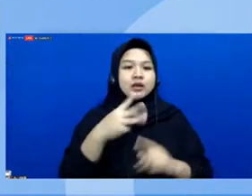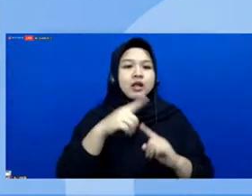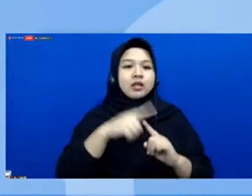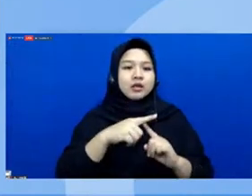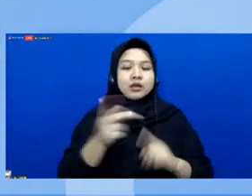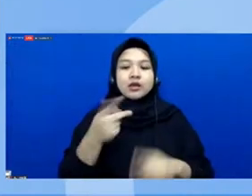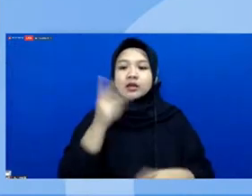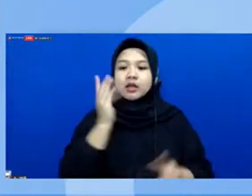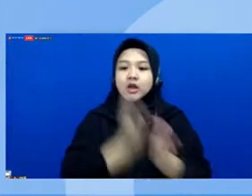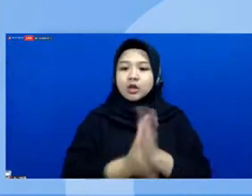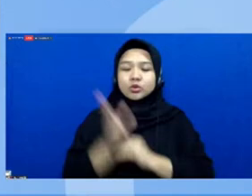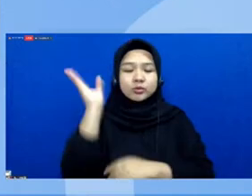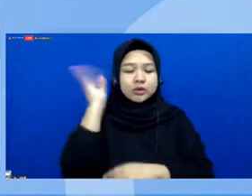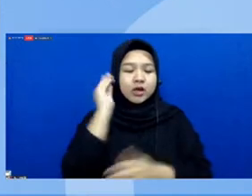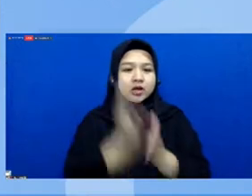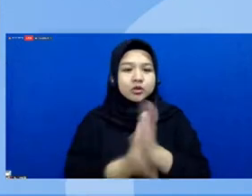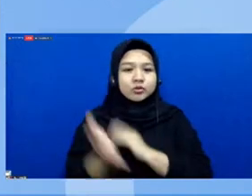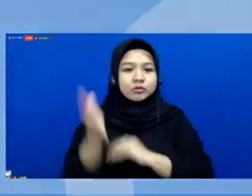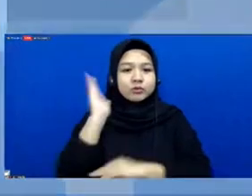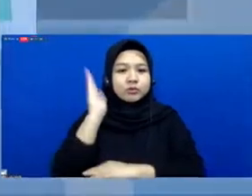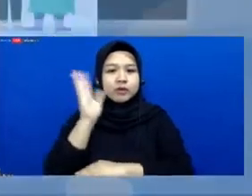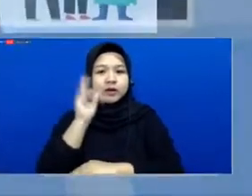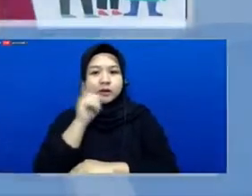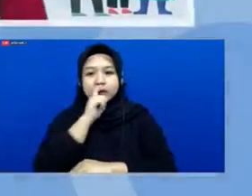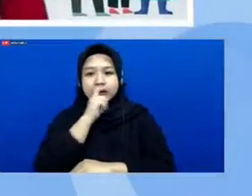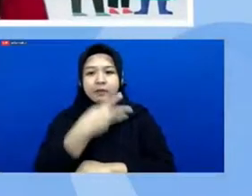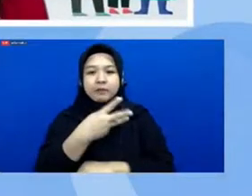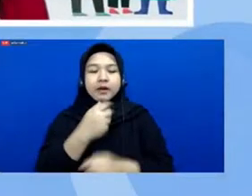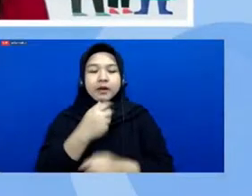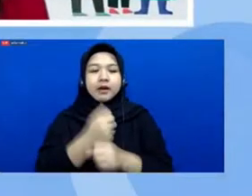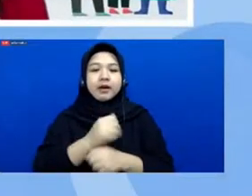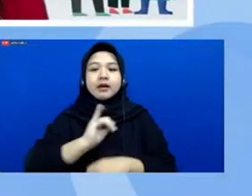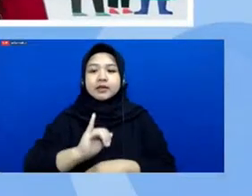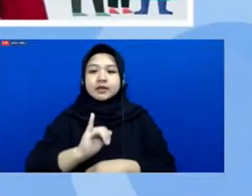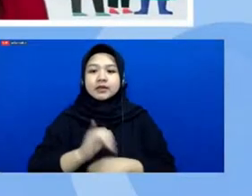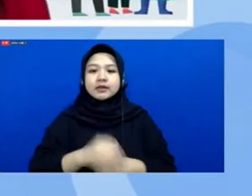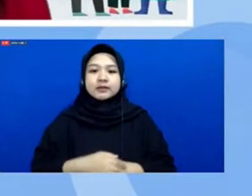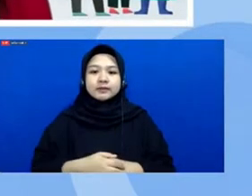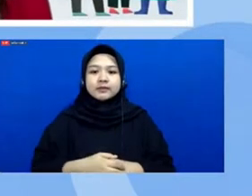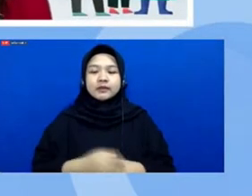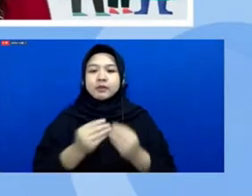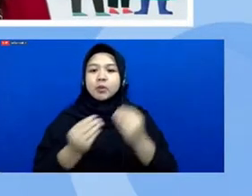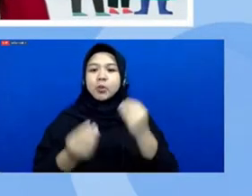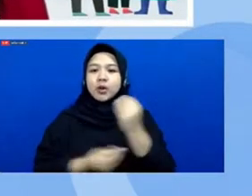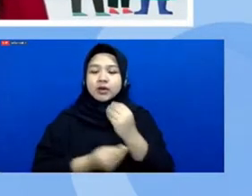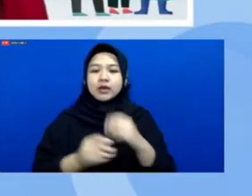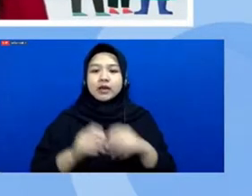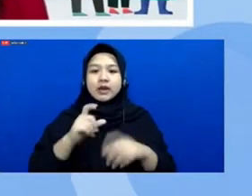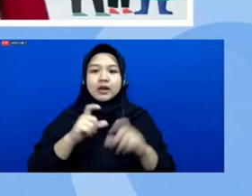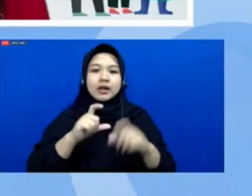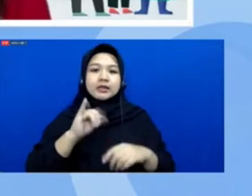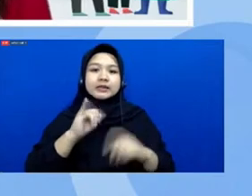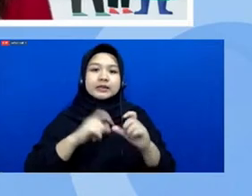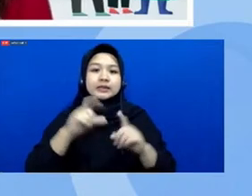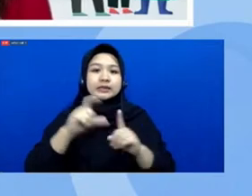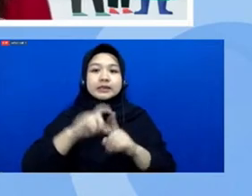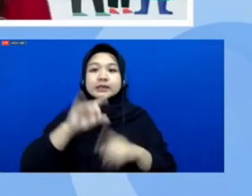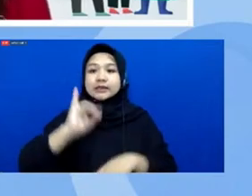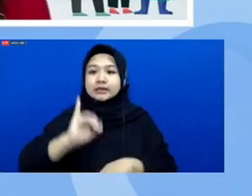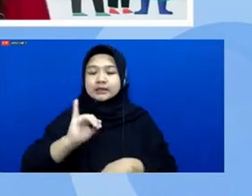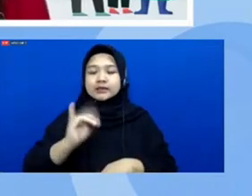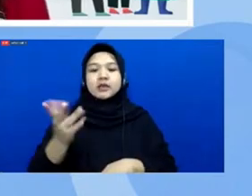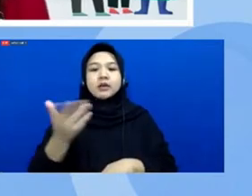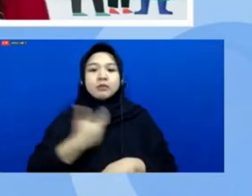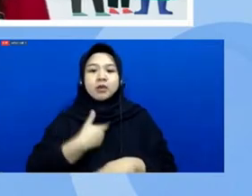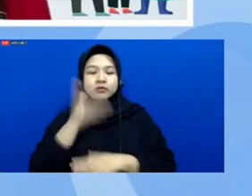langsung mendengarkan langsung pemaparan dari Bapak Egy Abdul Wahid, perwakilan dari SISDI. Beliau kali ini akan berbicara terkait